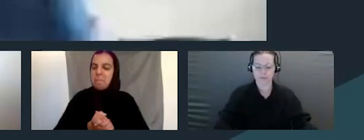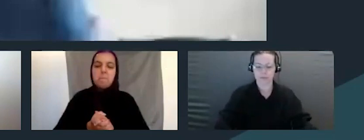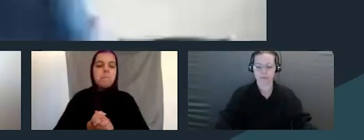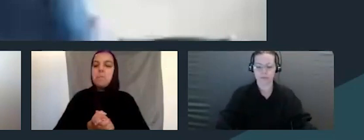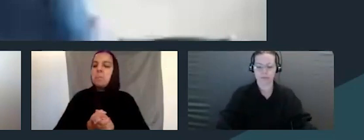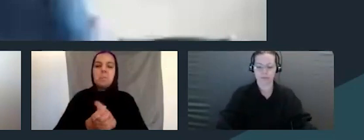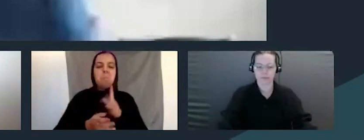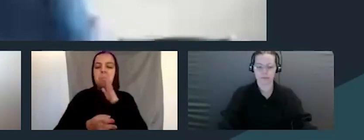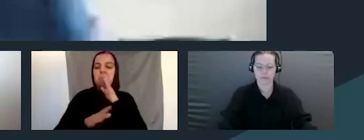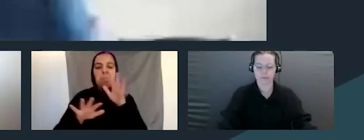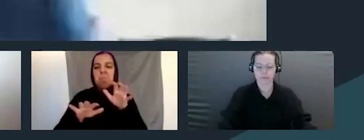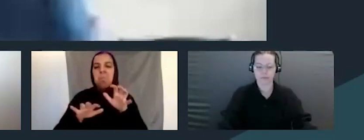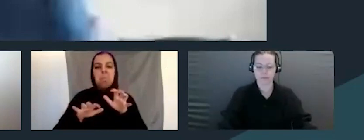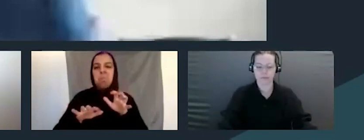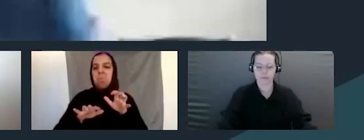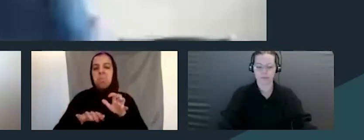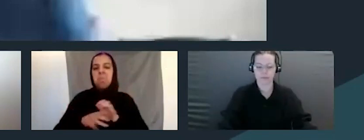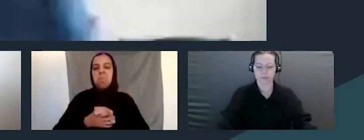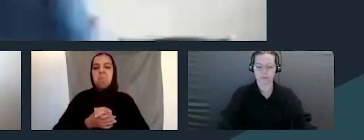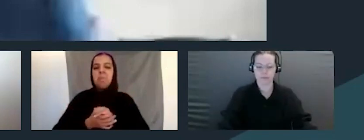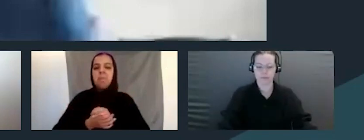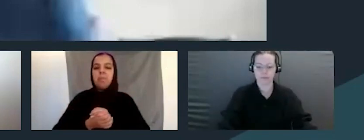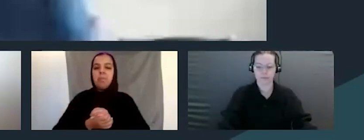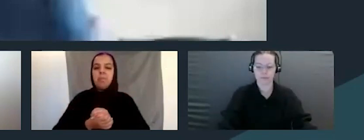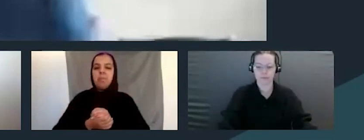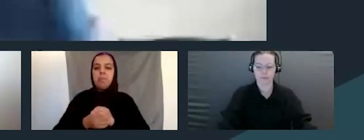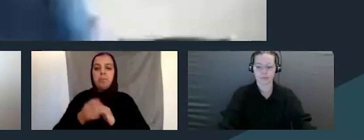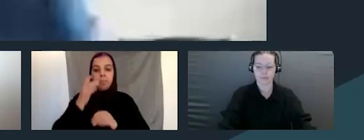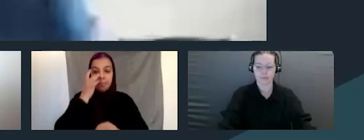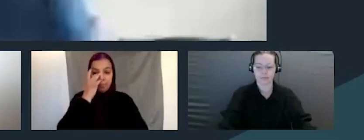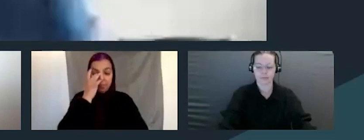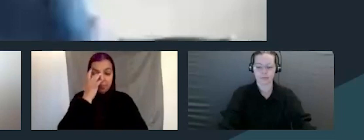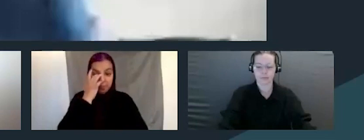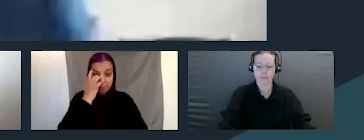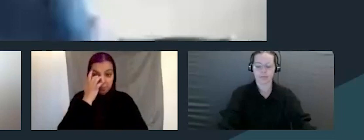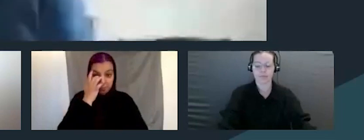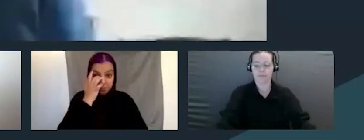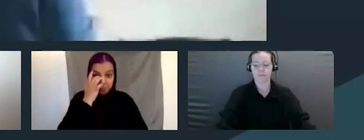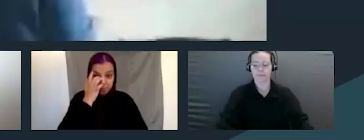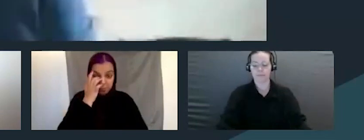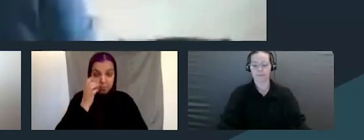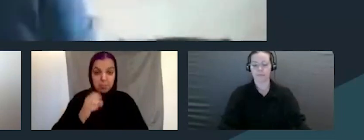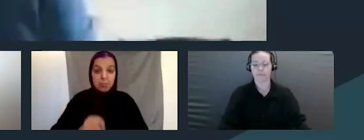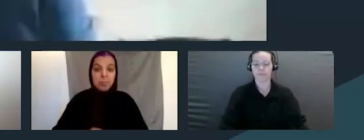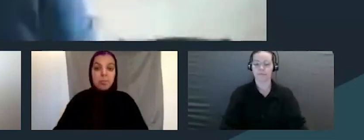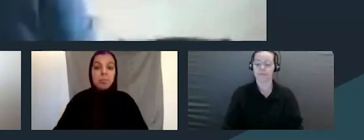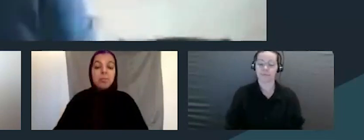Le signal rentre et le signal sort. Le signal se coupe.